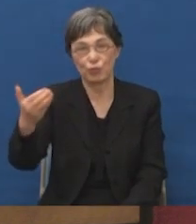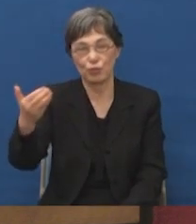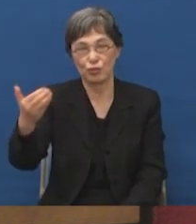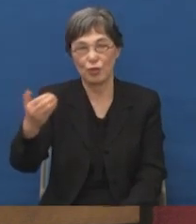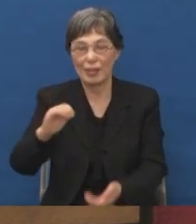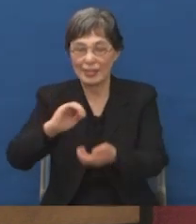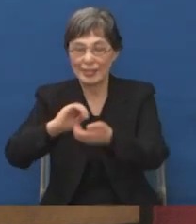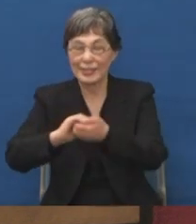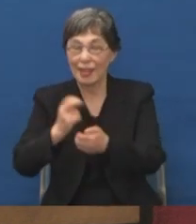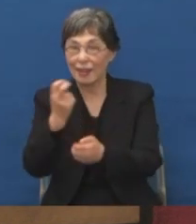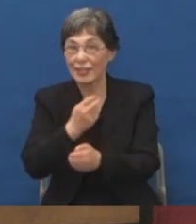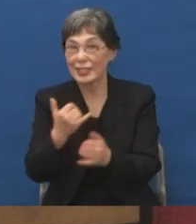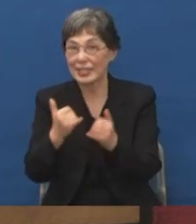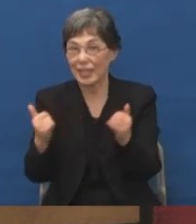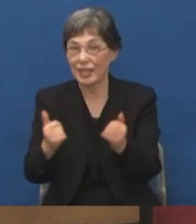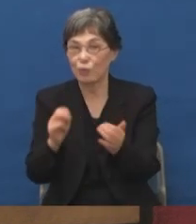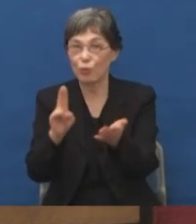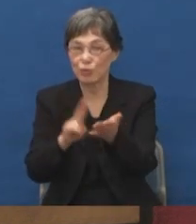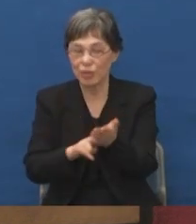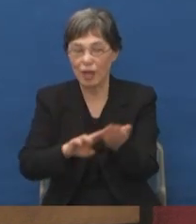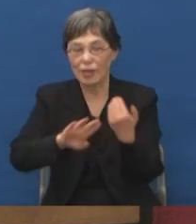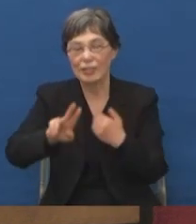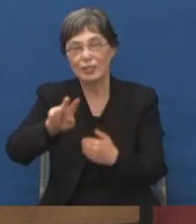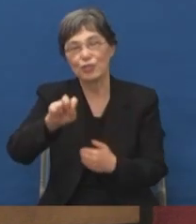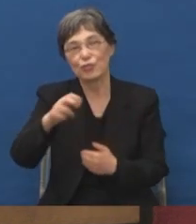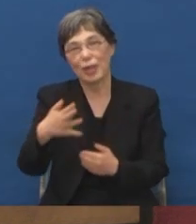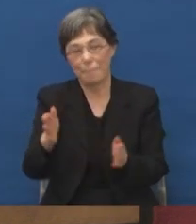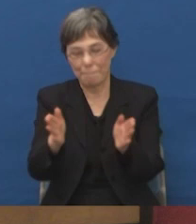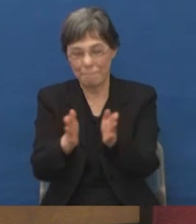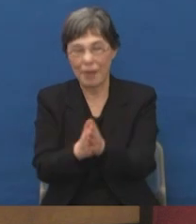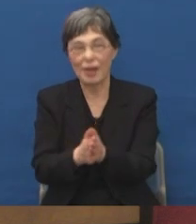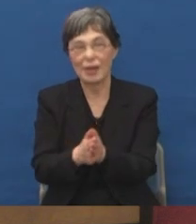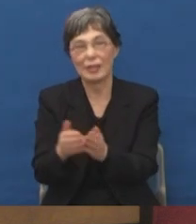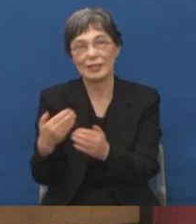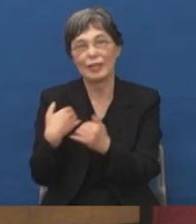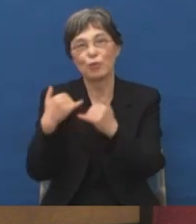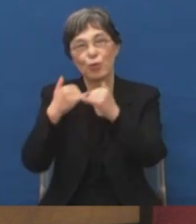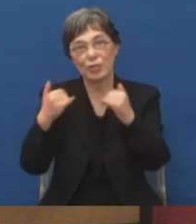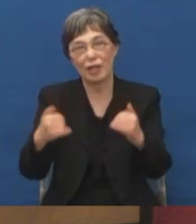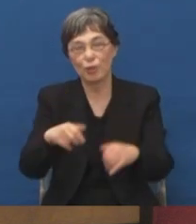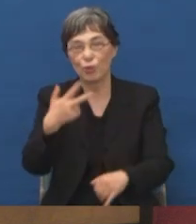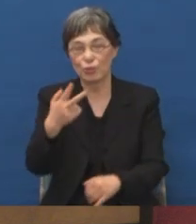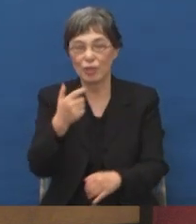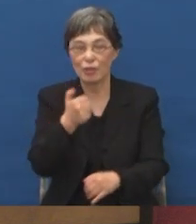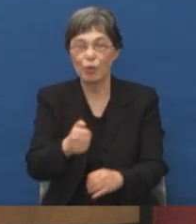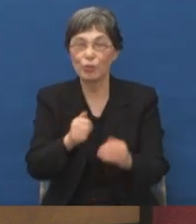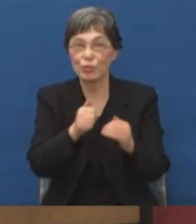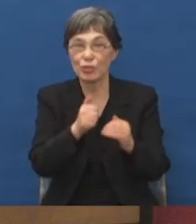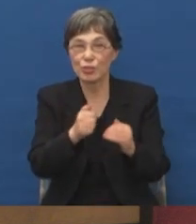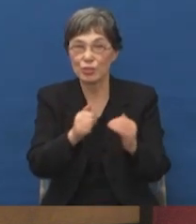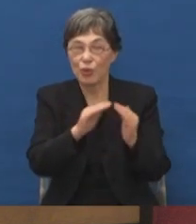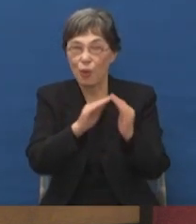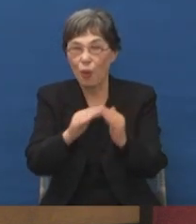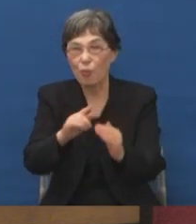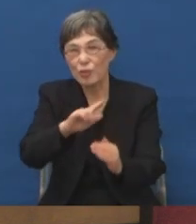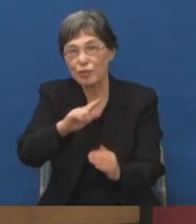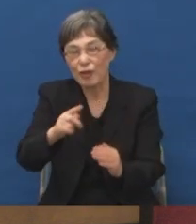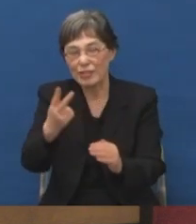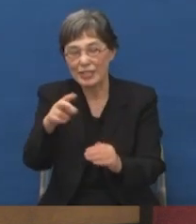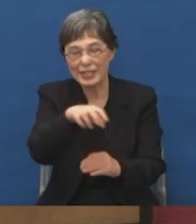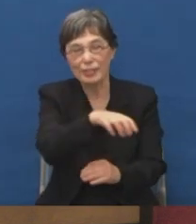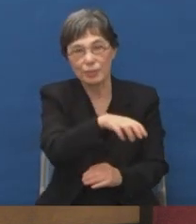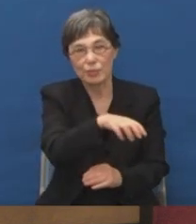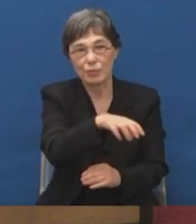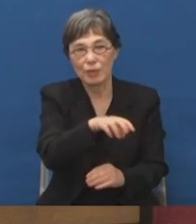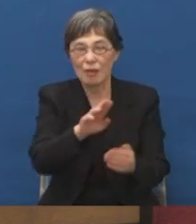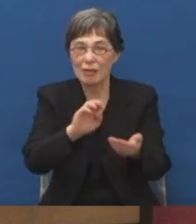理者の指定他2件、以上3件については理事者から京都市老人保養センター他2施設について